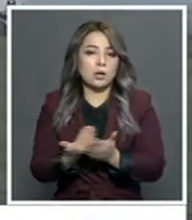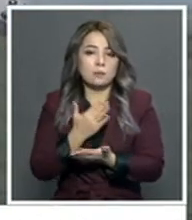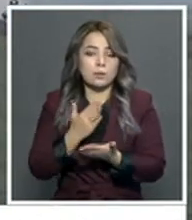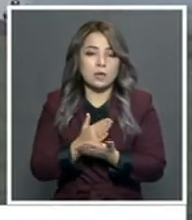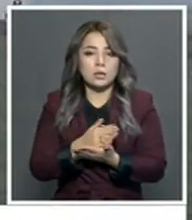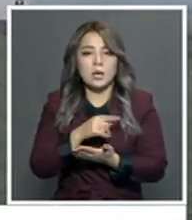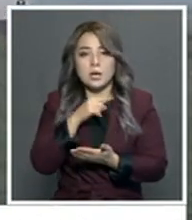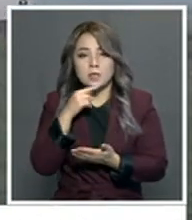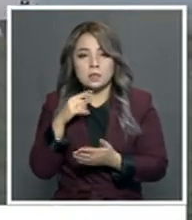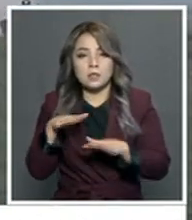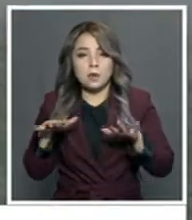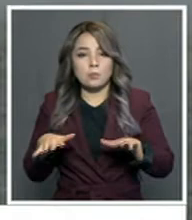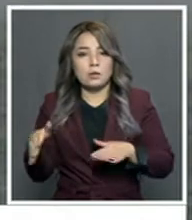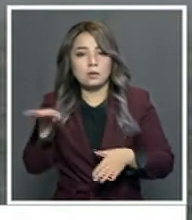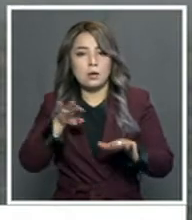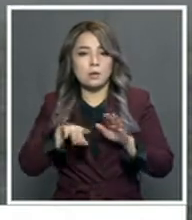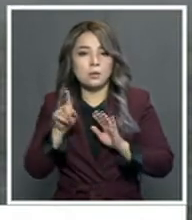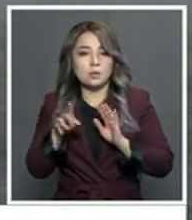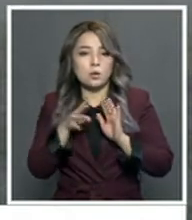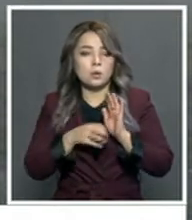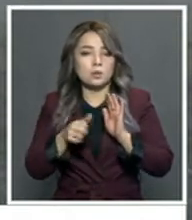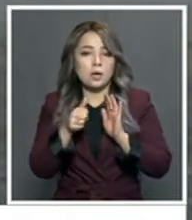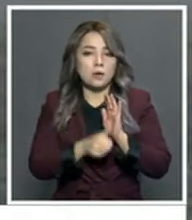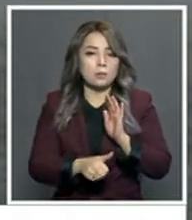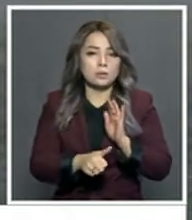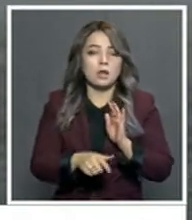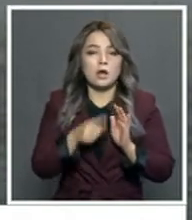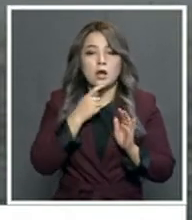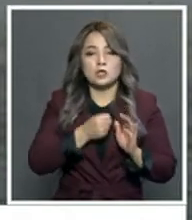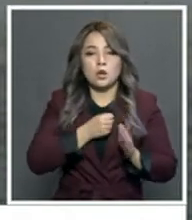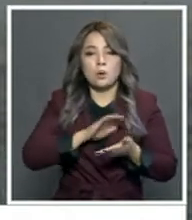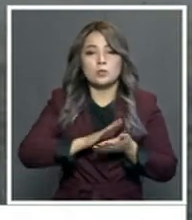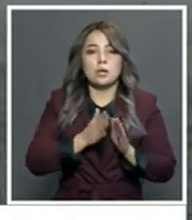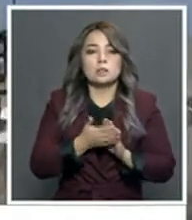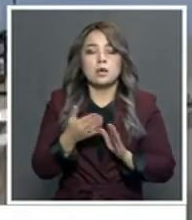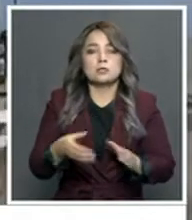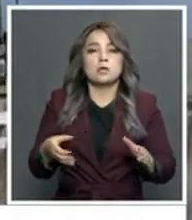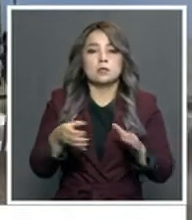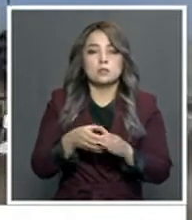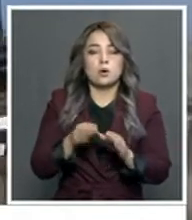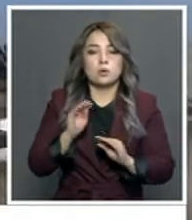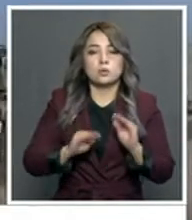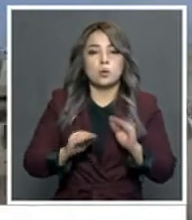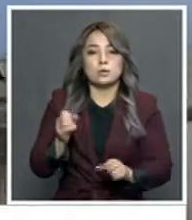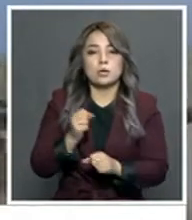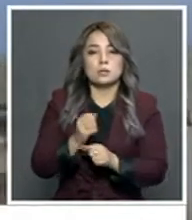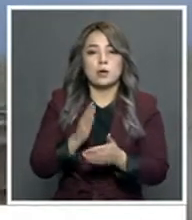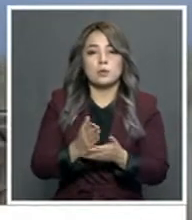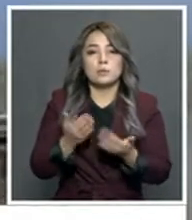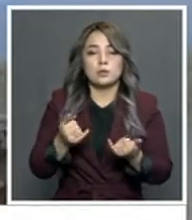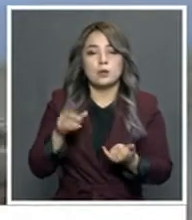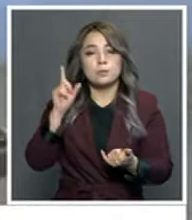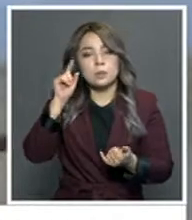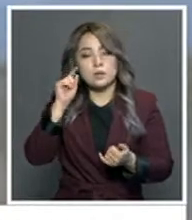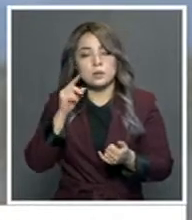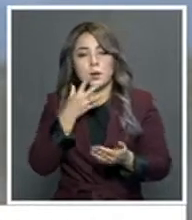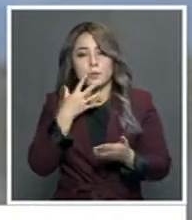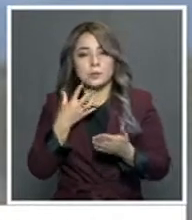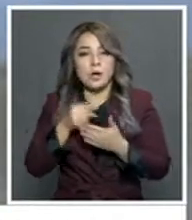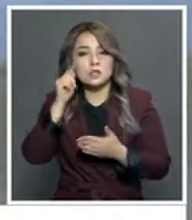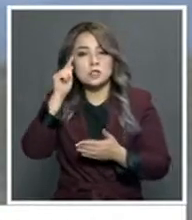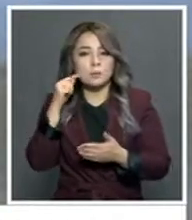Таулы Қарабаққа 1960 жауынгерлік бітімгер контингент шоғырландырады. Айта кетсек, дүйсенбінің өзінде